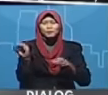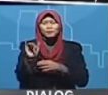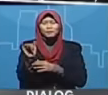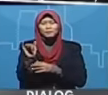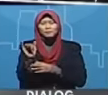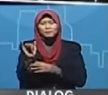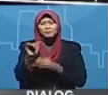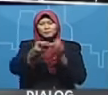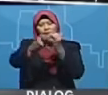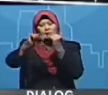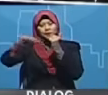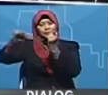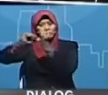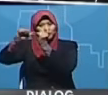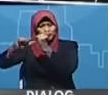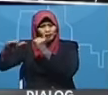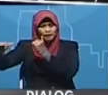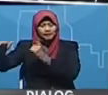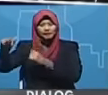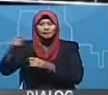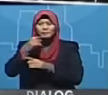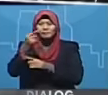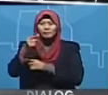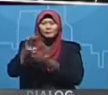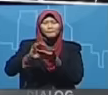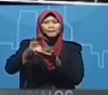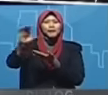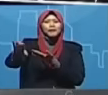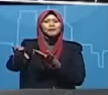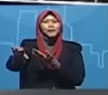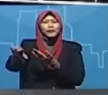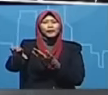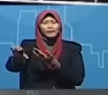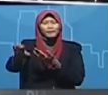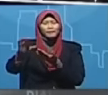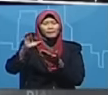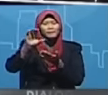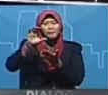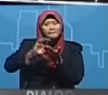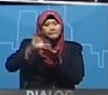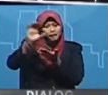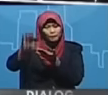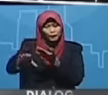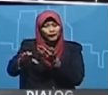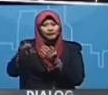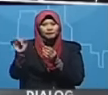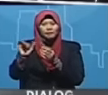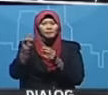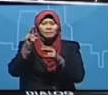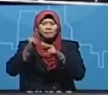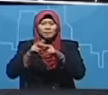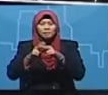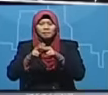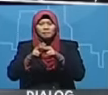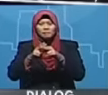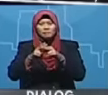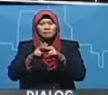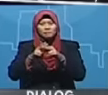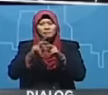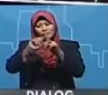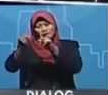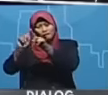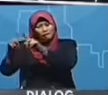Satu promosi. Dia kata pelaburan. Jadi pelaburan ni macam-macam nama lah. Makeup fund dan sebagainya